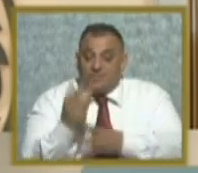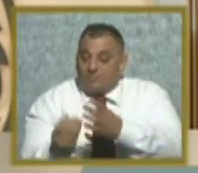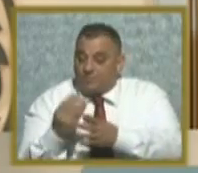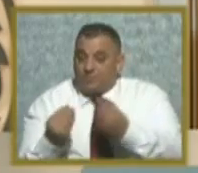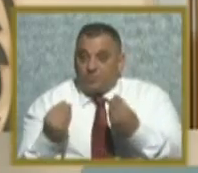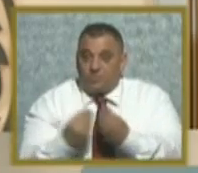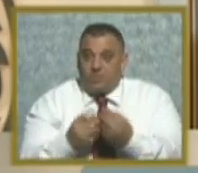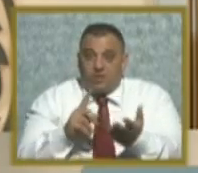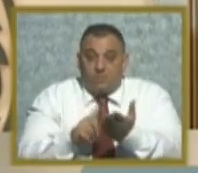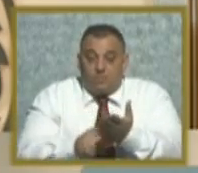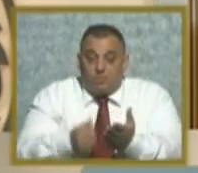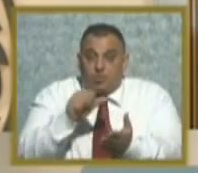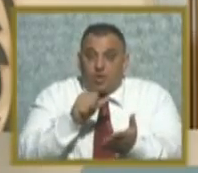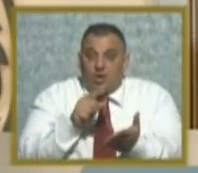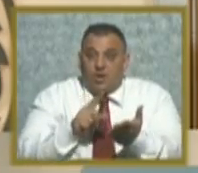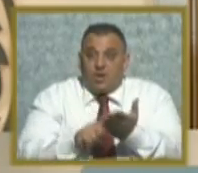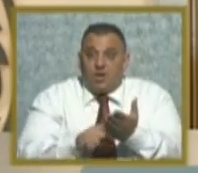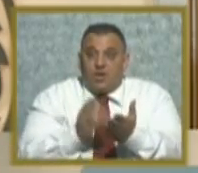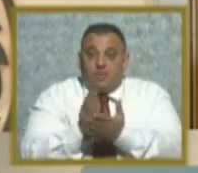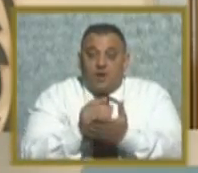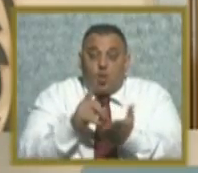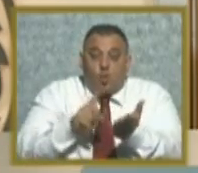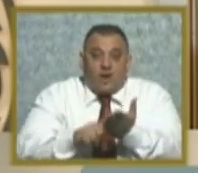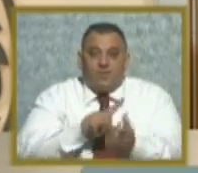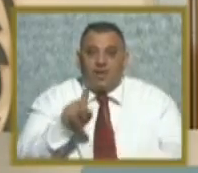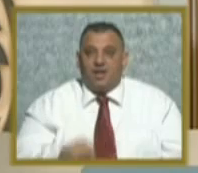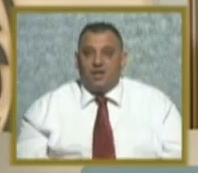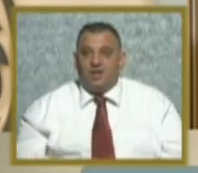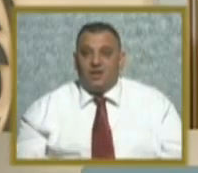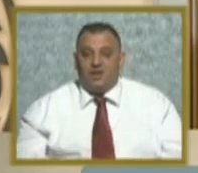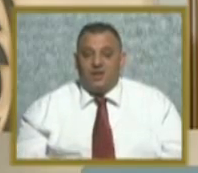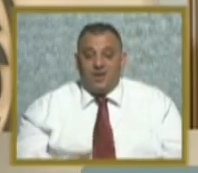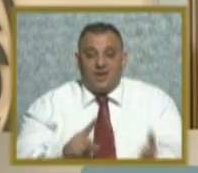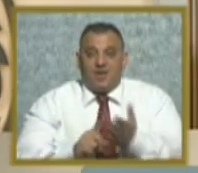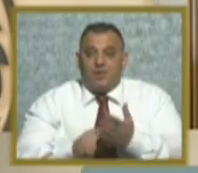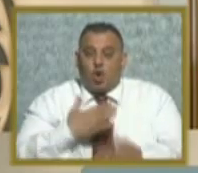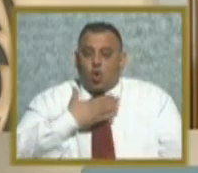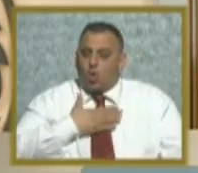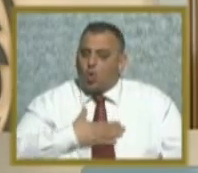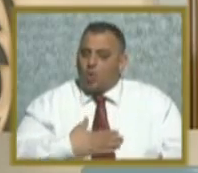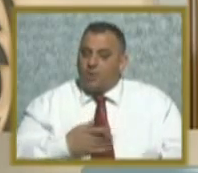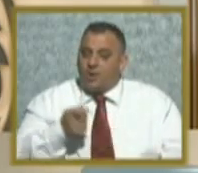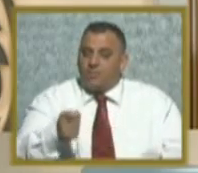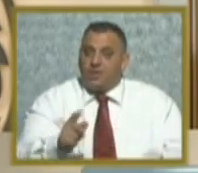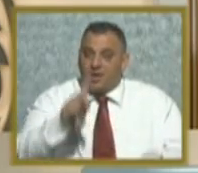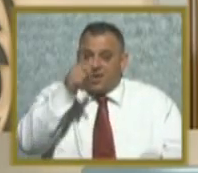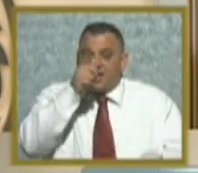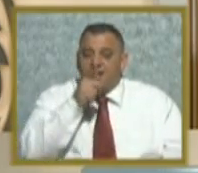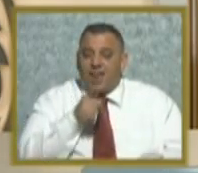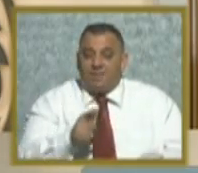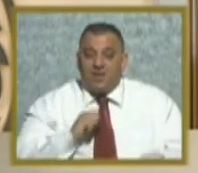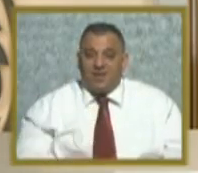هل يرثون أم لا؟ نقول لا، ما يرثون وجوبا لكن يورثون استحبابا، لقول الله جل وعلا: